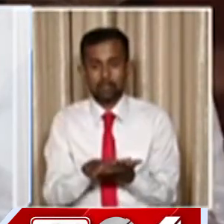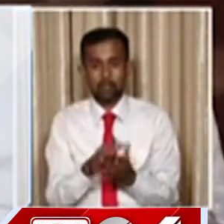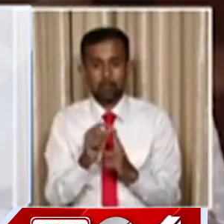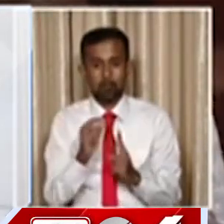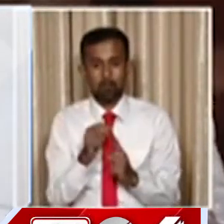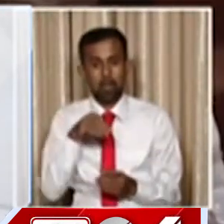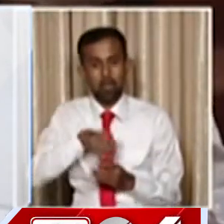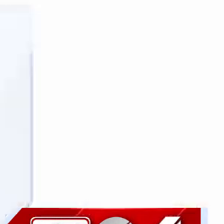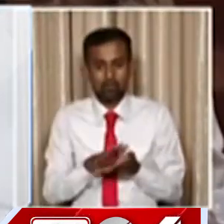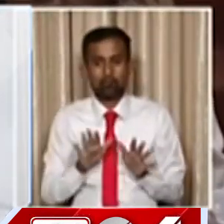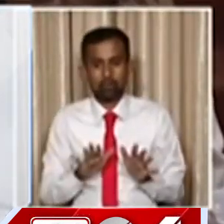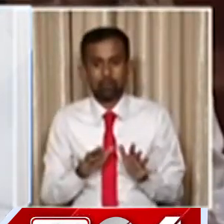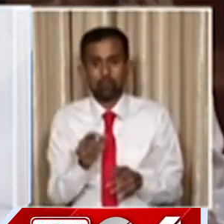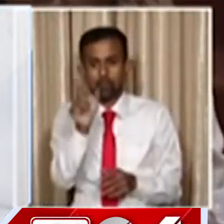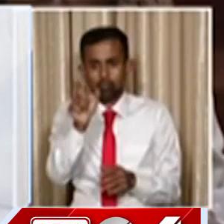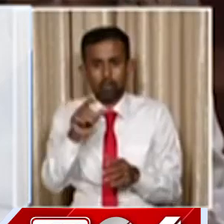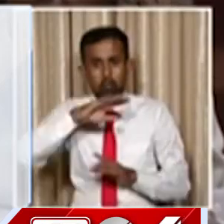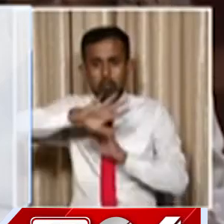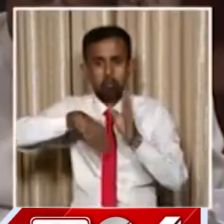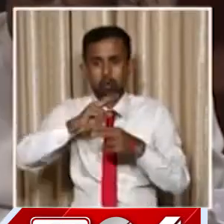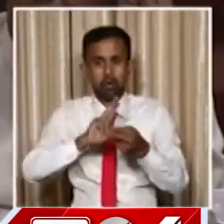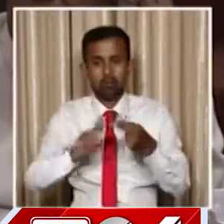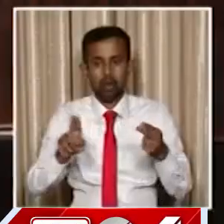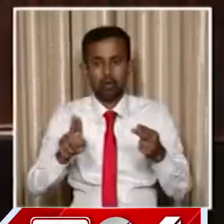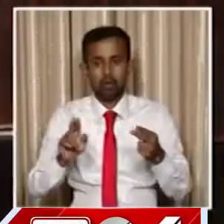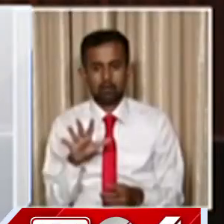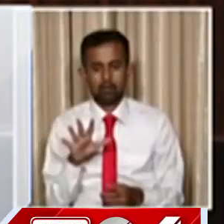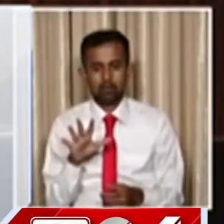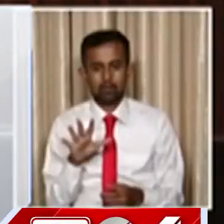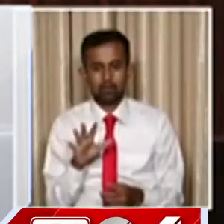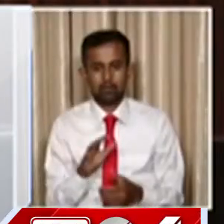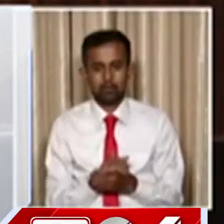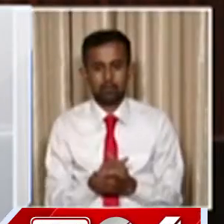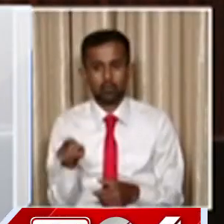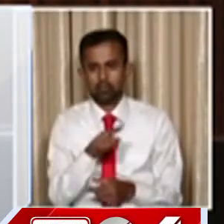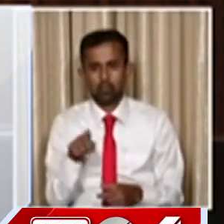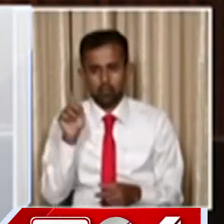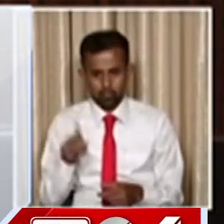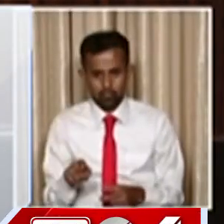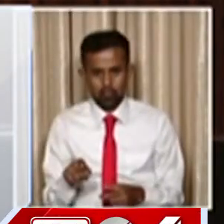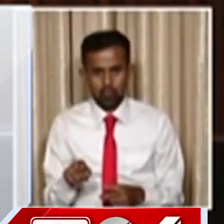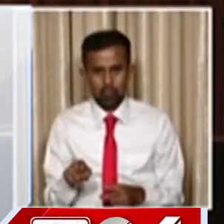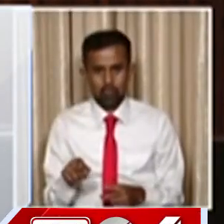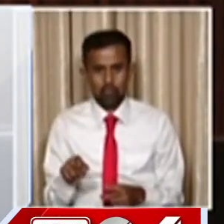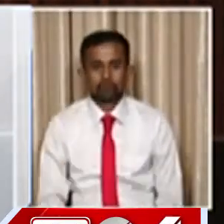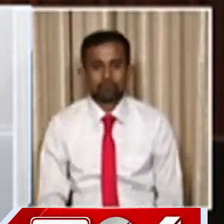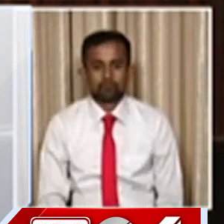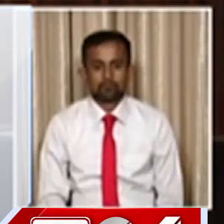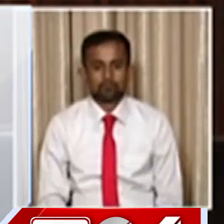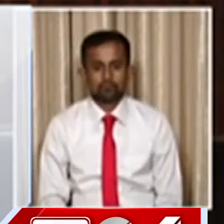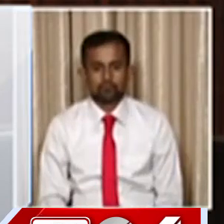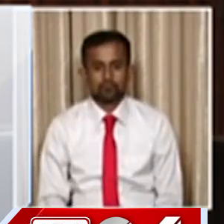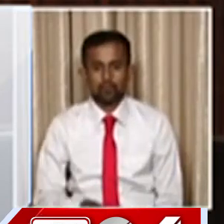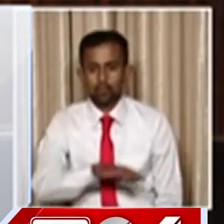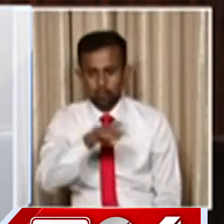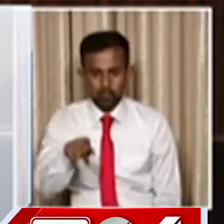පාර්ලිමේන්තුවේ ඇතුළත් පුළුවන් එළියත් පුළුවන්. ඔබ මේක පටලවන්න එපා හොදේ. හරි. බොහොම ස්තුතියි. ඒකමතික යෝජනාව අද සභාව සම්මත කරනවාද? සභාව